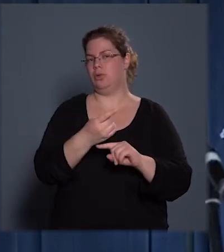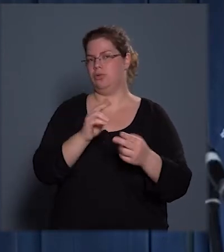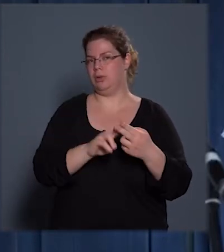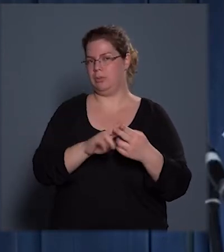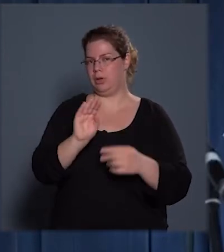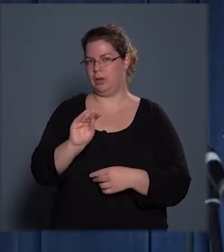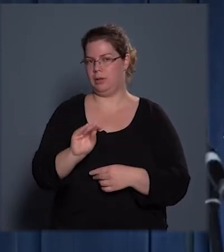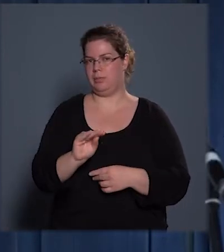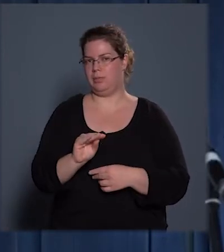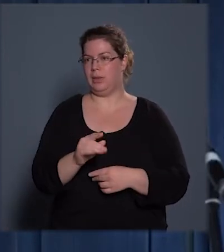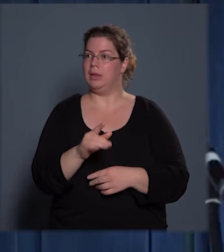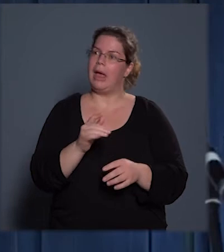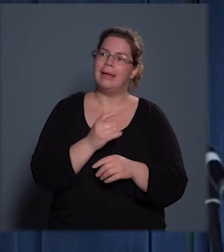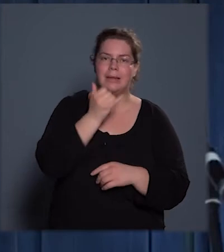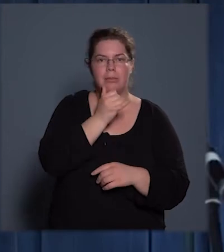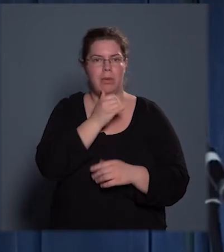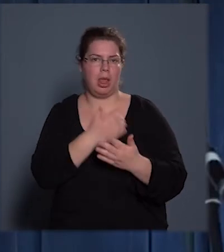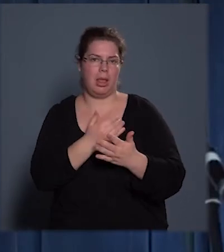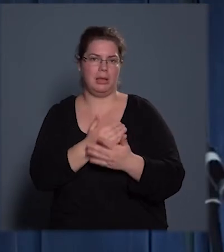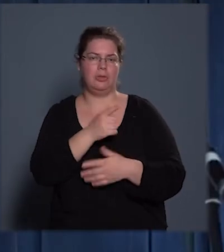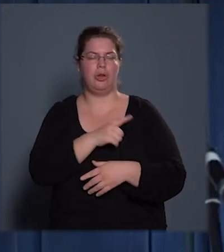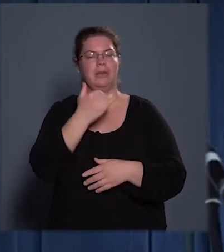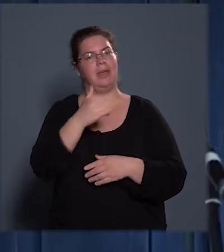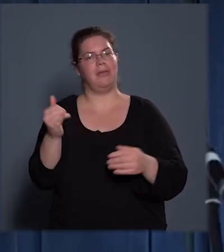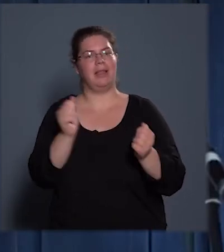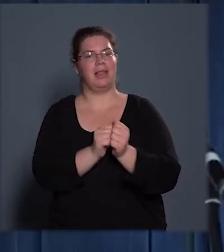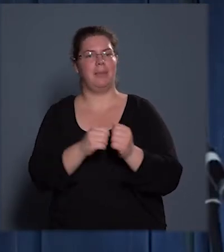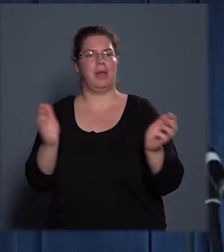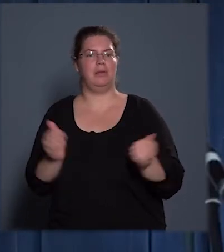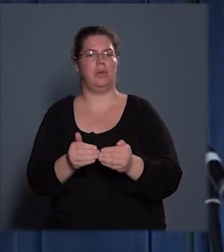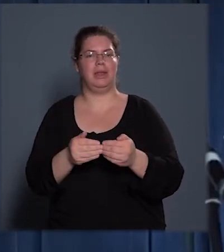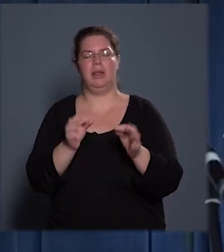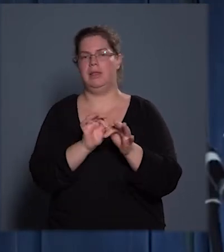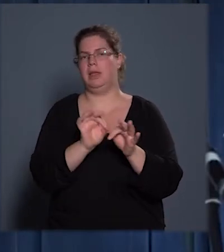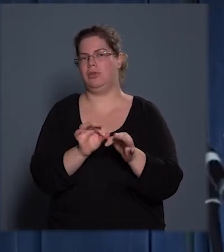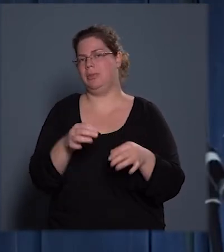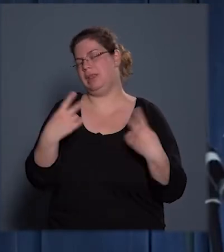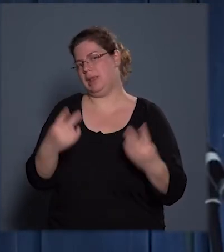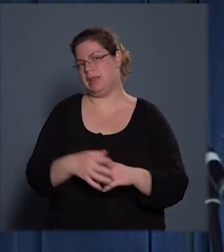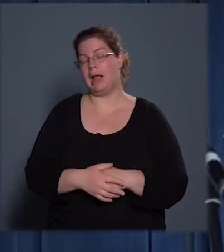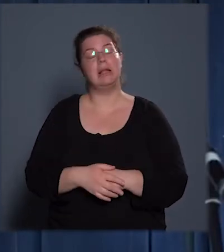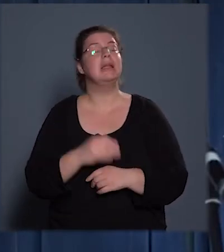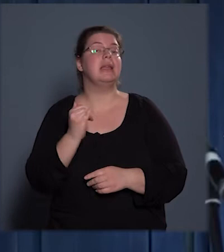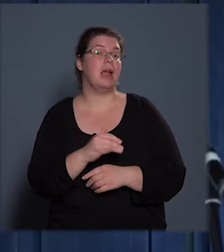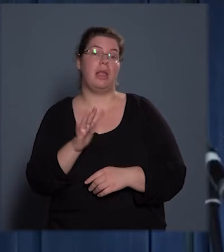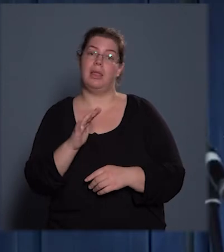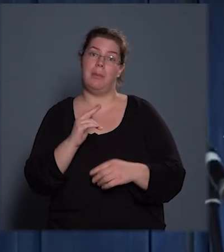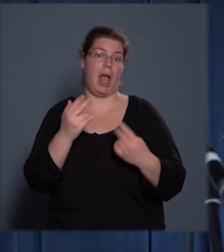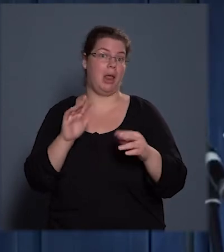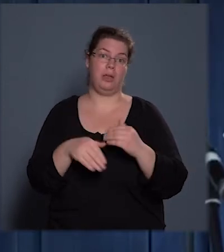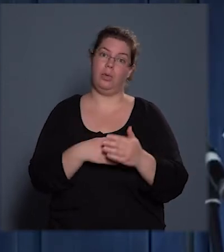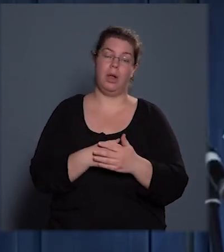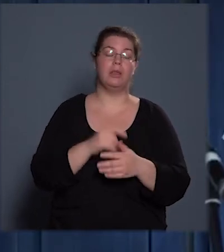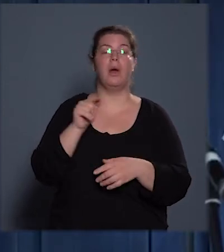hiba lenne csak az évek számára szűkíteni az esemény lényegét. Igaz, nem elhanyagolandó a